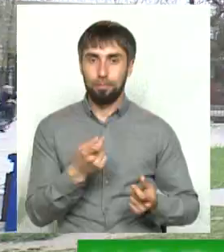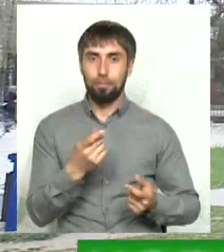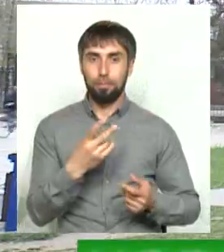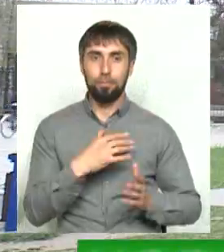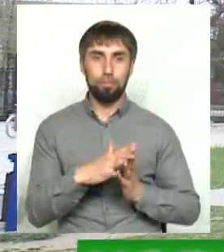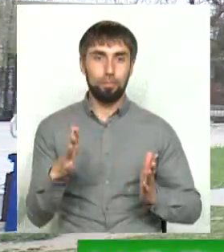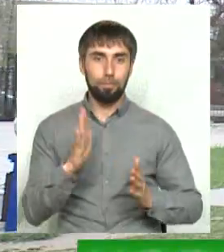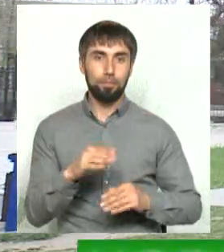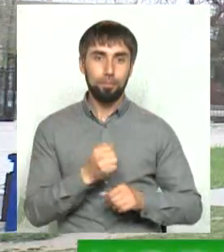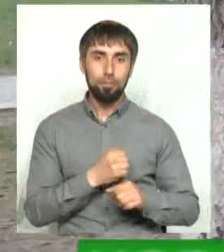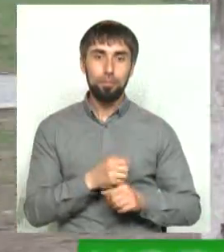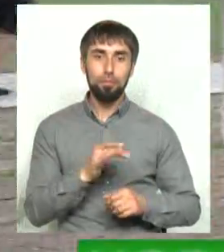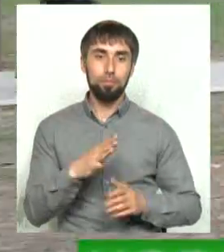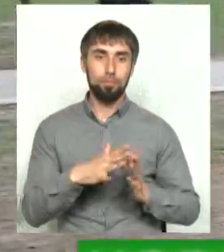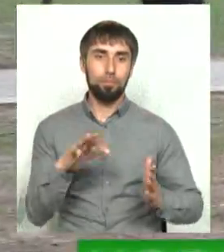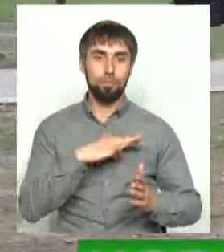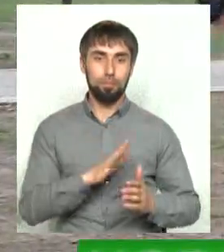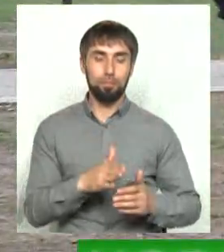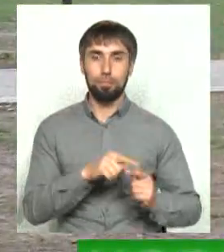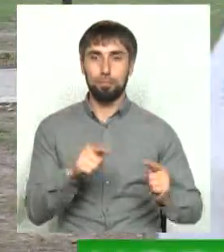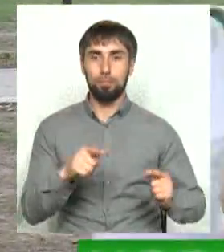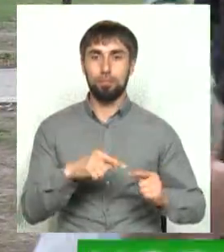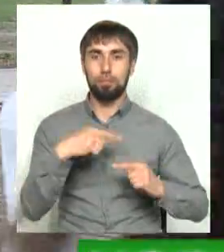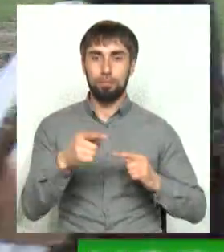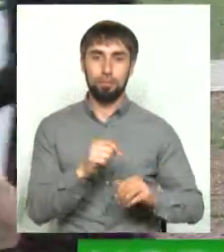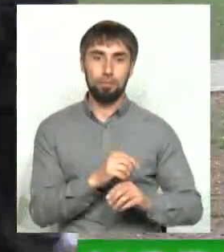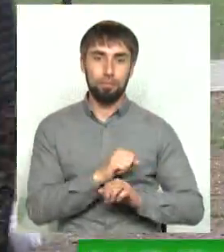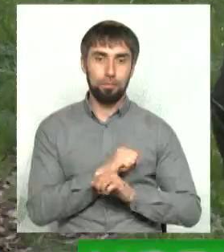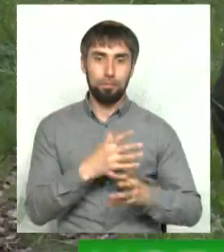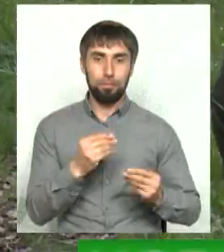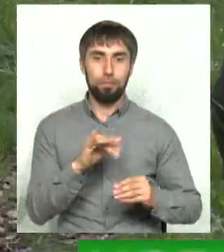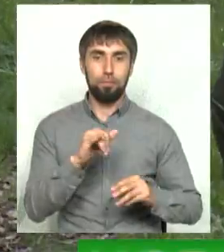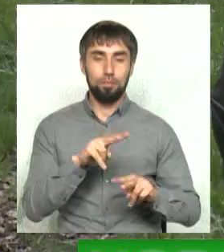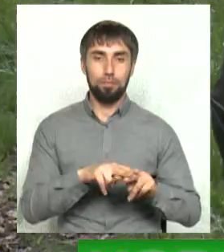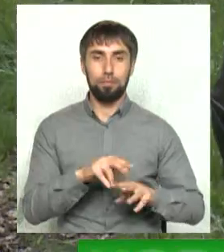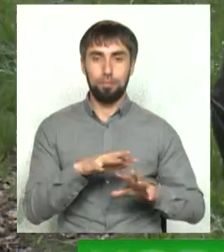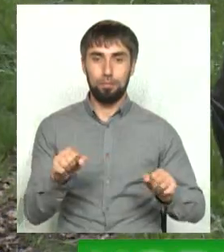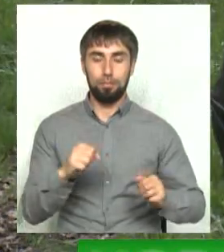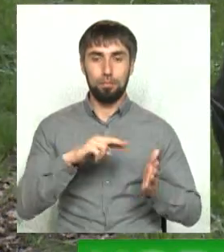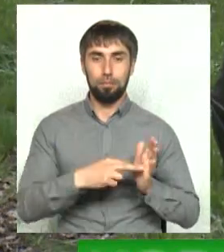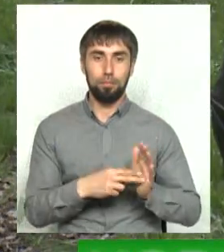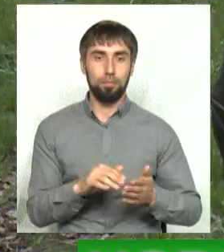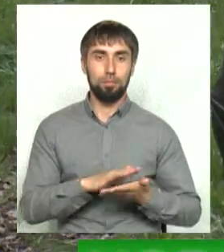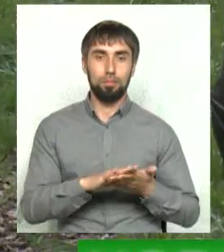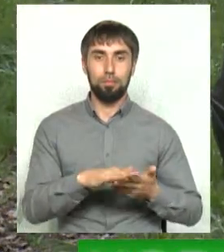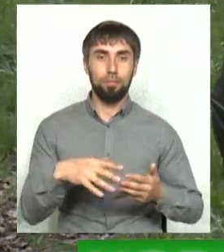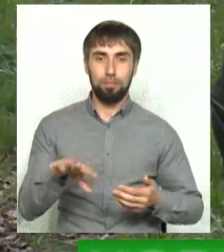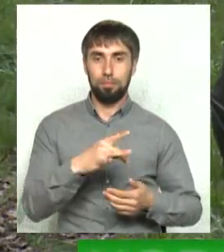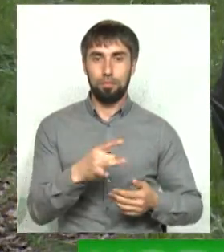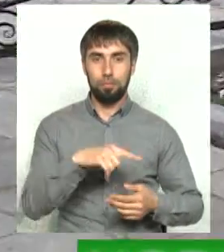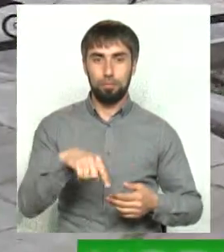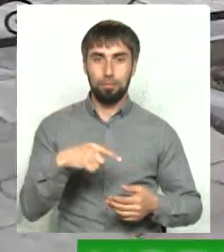будем делать, тем больше пользы. В течение всех следующих выходных дней у местных властей запланирована уборка почти всех районов